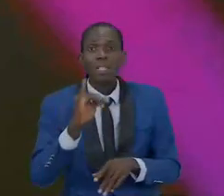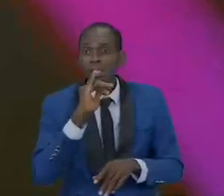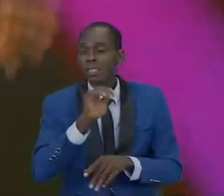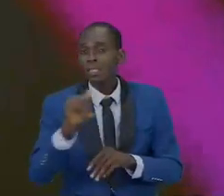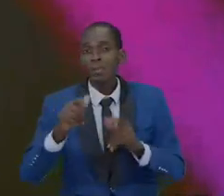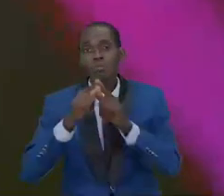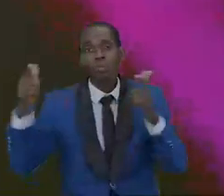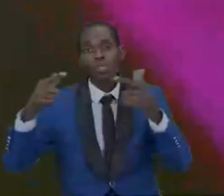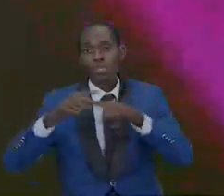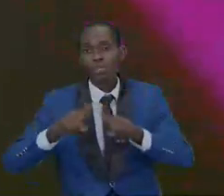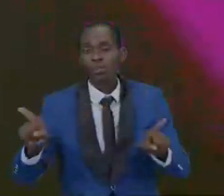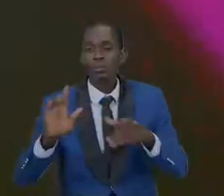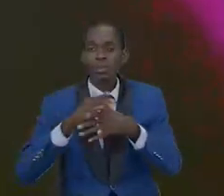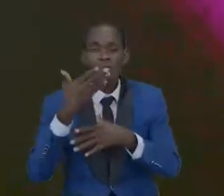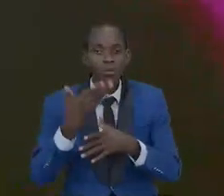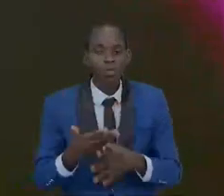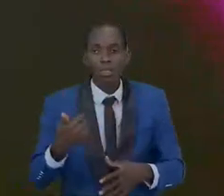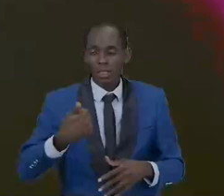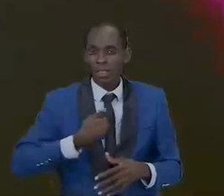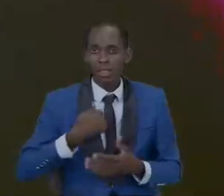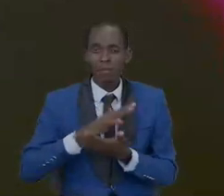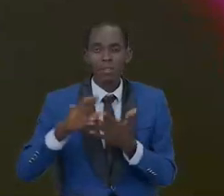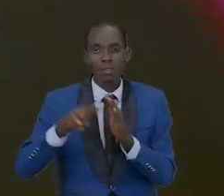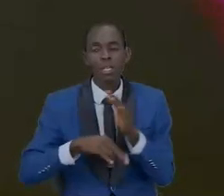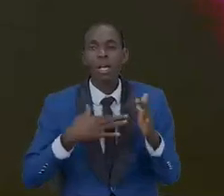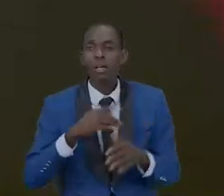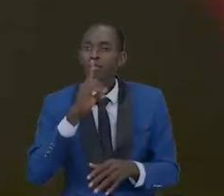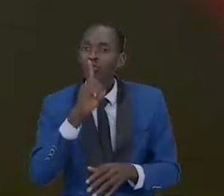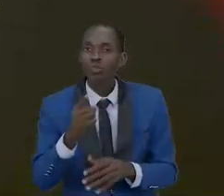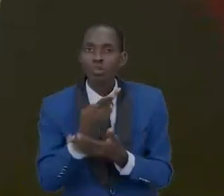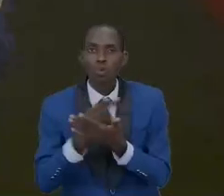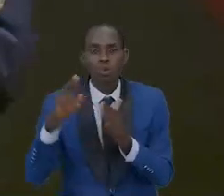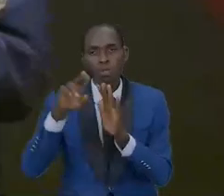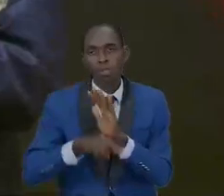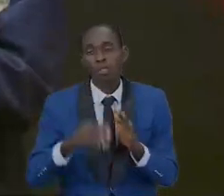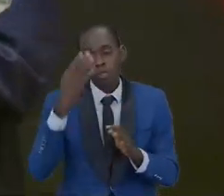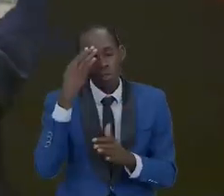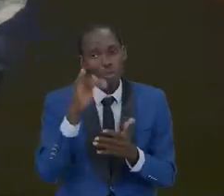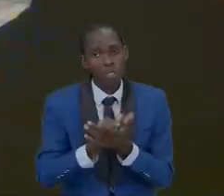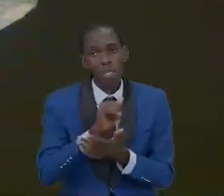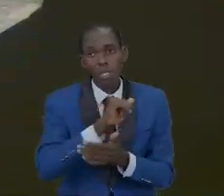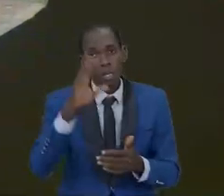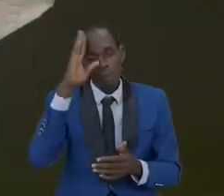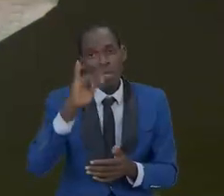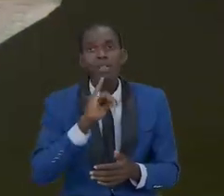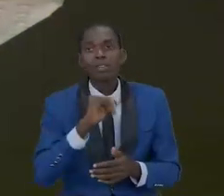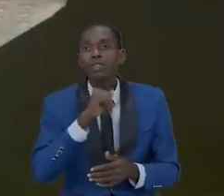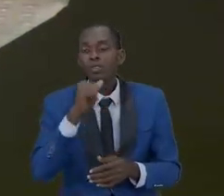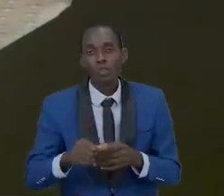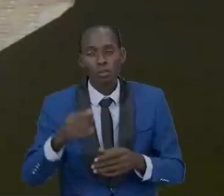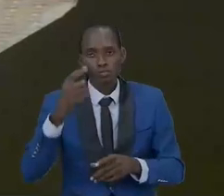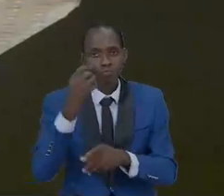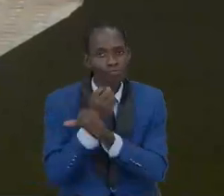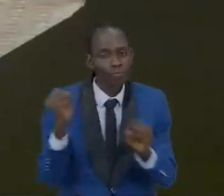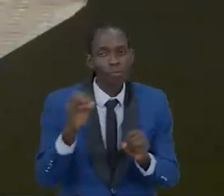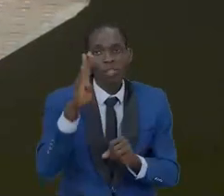entre l'agiture de soi et la vraie piété sachant que ce n'est pas par les œuvres de la loi que l'homme est